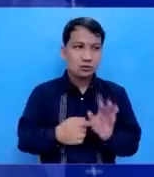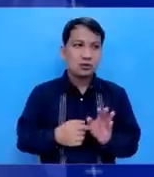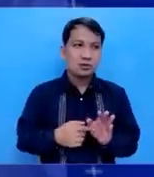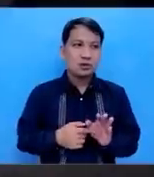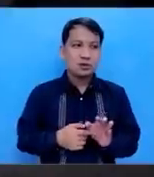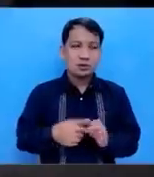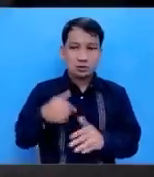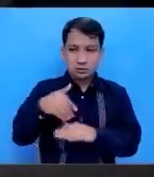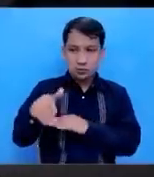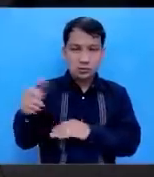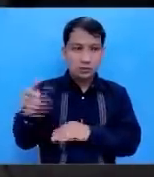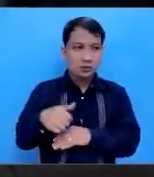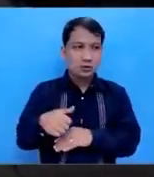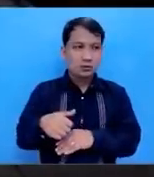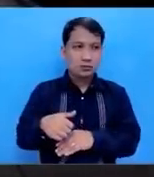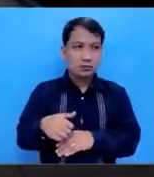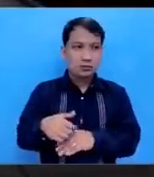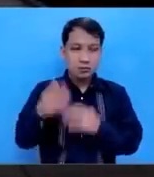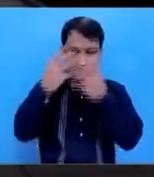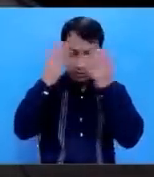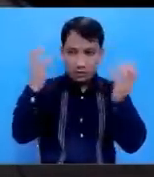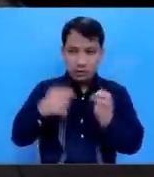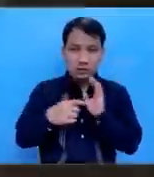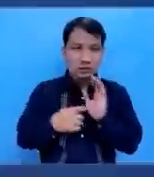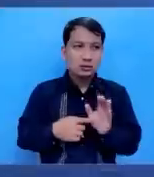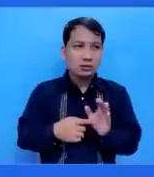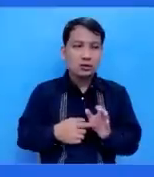siya. Nagalit siya ng dahil doon.